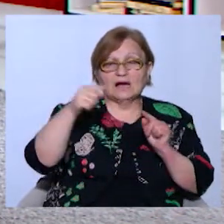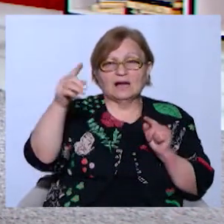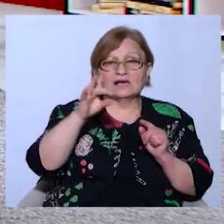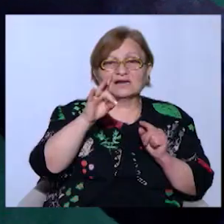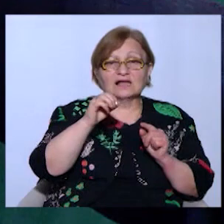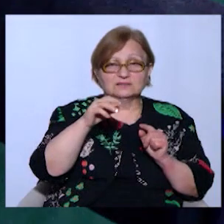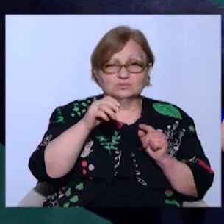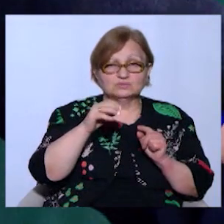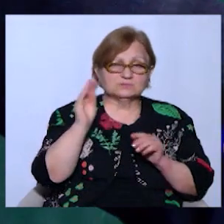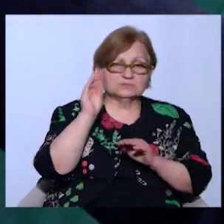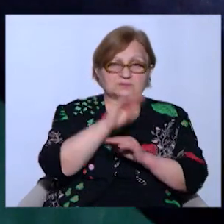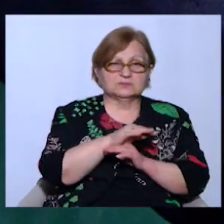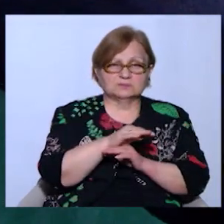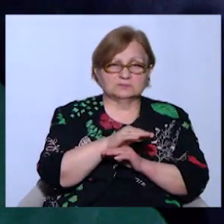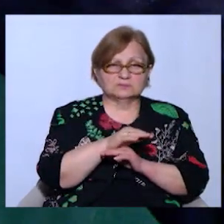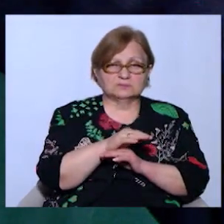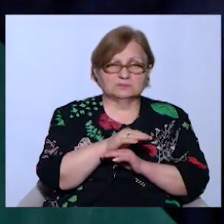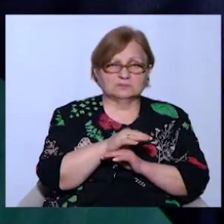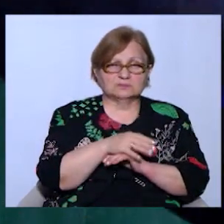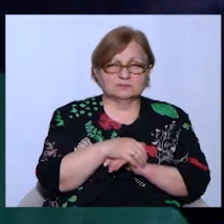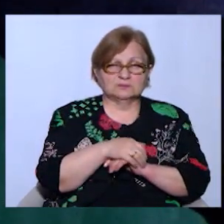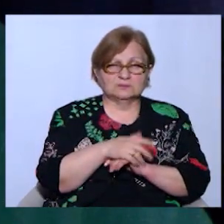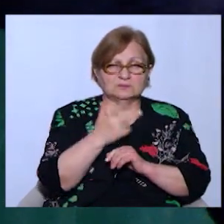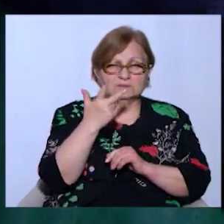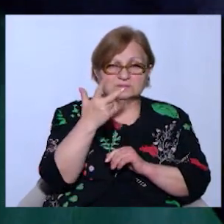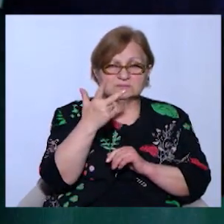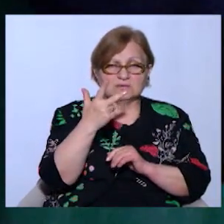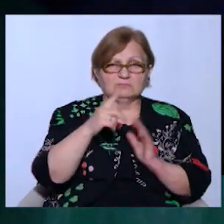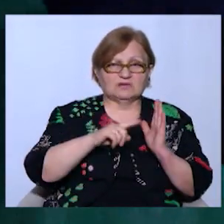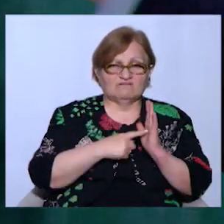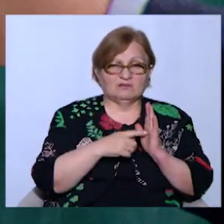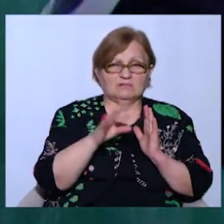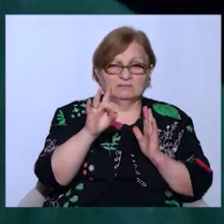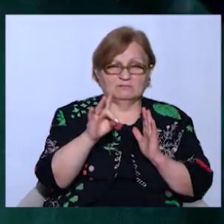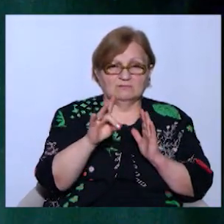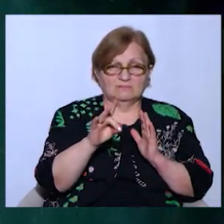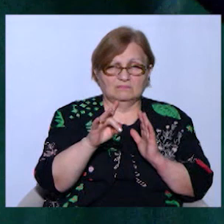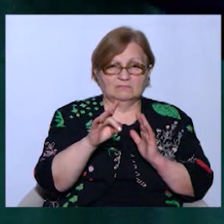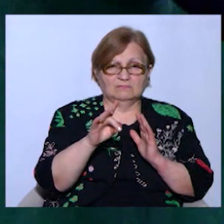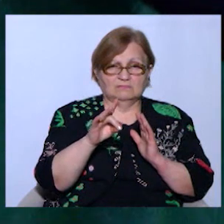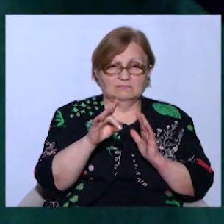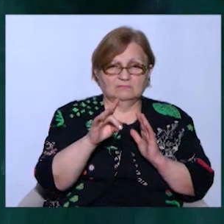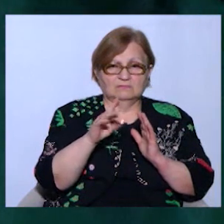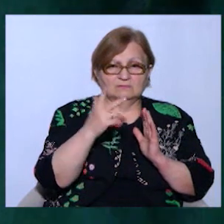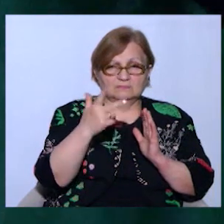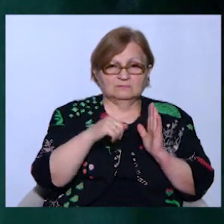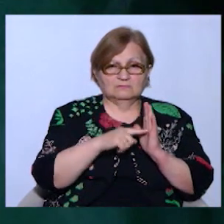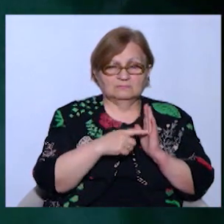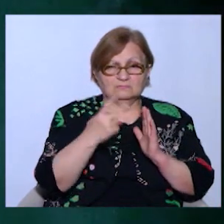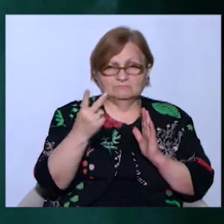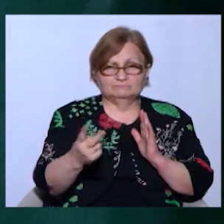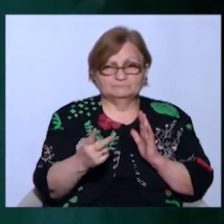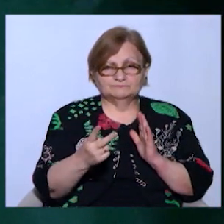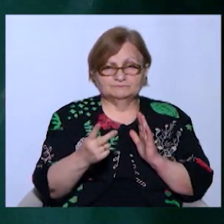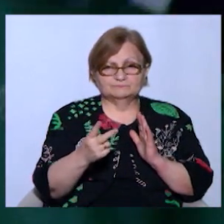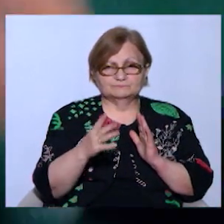გახდეს რაღაც RO1 3-ჯერ R. ერი იყო 2, ხომ? ანუ 3 გამრავლებული 2-ზე.